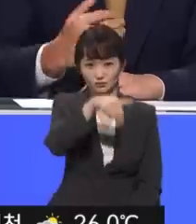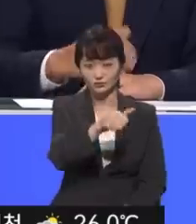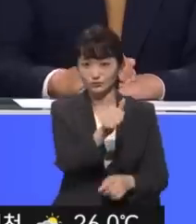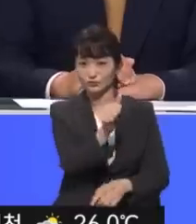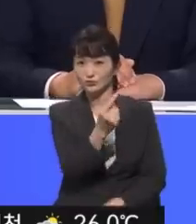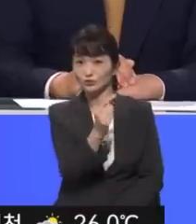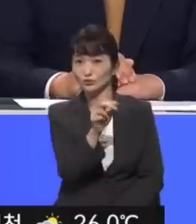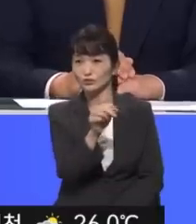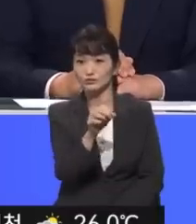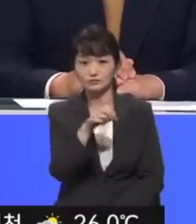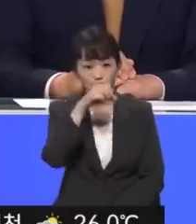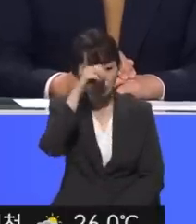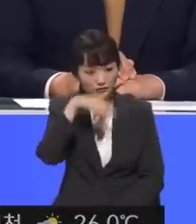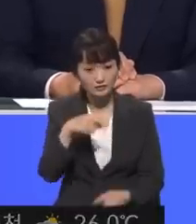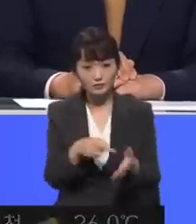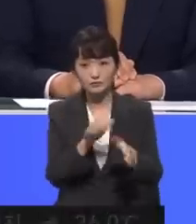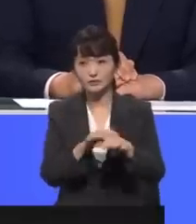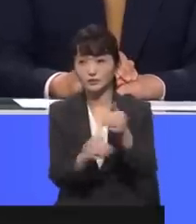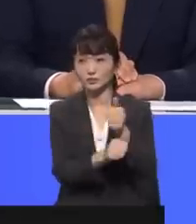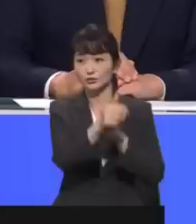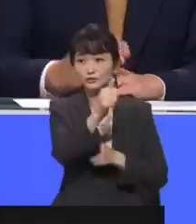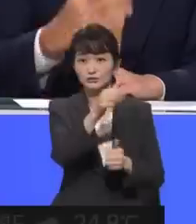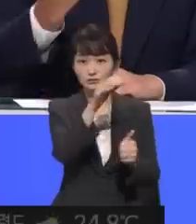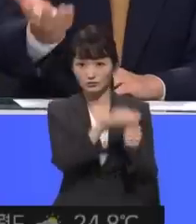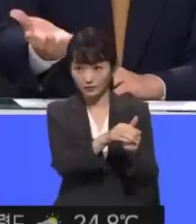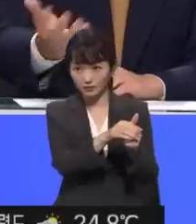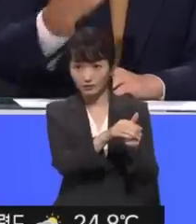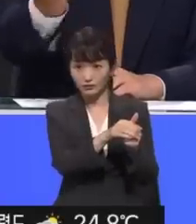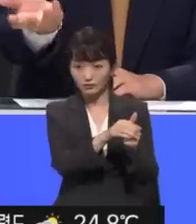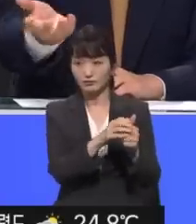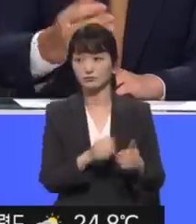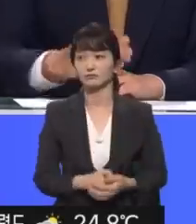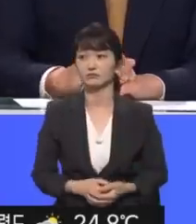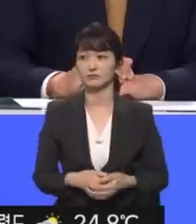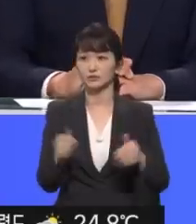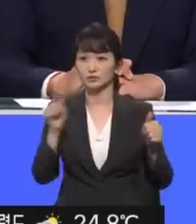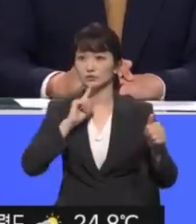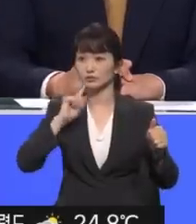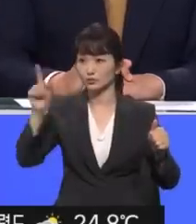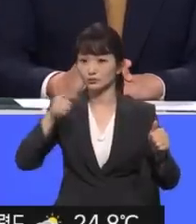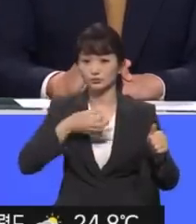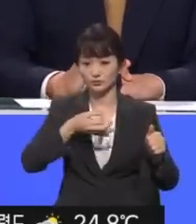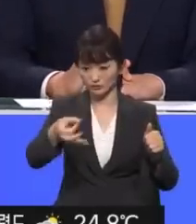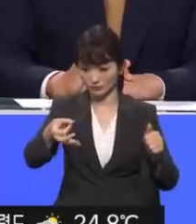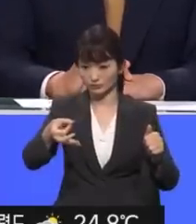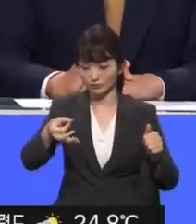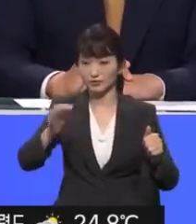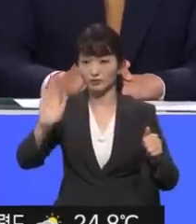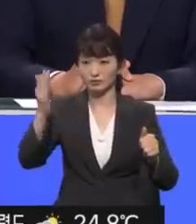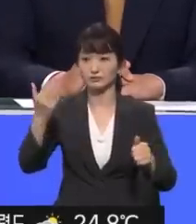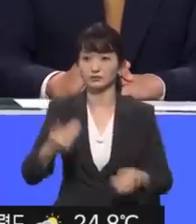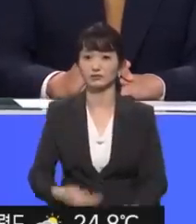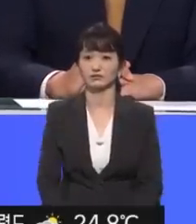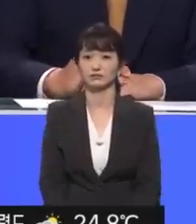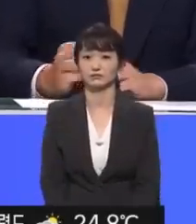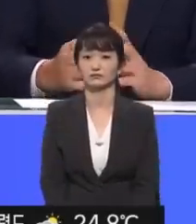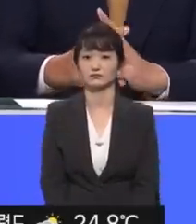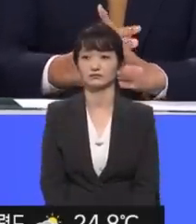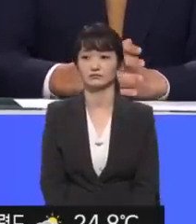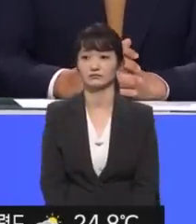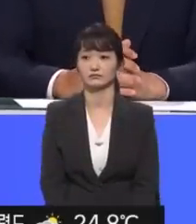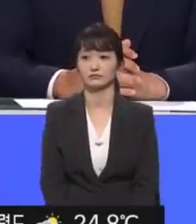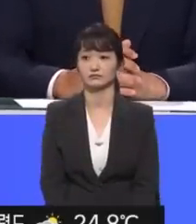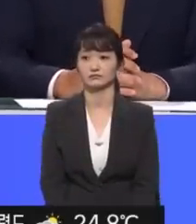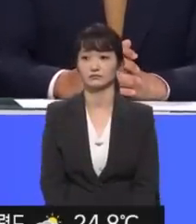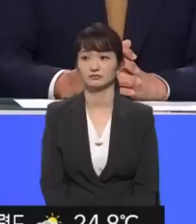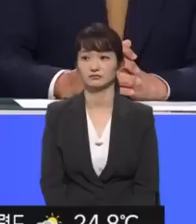괜히 빛 연장했다 거 그렇죠 하늘로 알기 와 삼성 내용 소송 비용을 내야 되요 그렇죠 아주 안에 얼굴에 뭐 그런걸로 마세요 굉장히 4 돼야